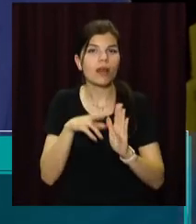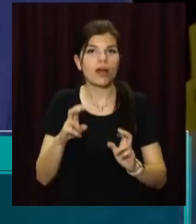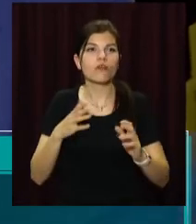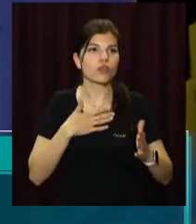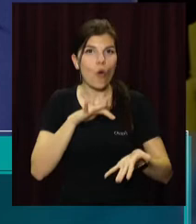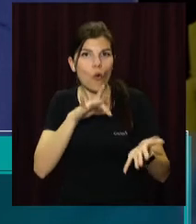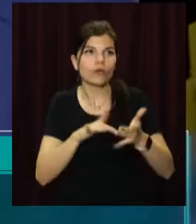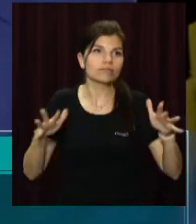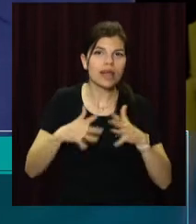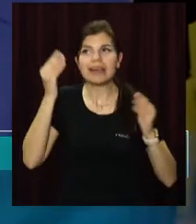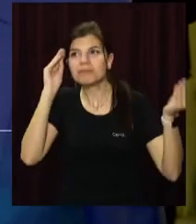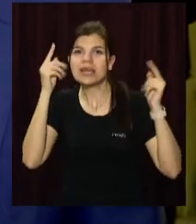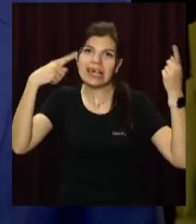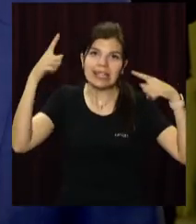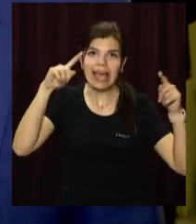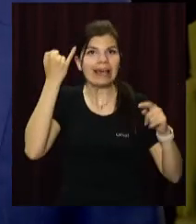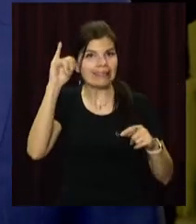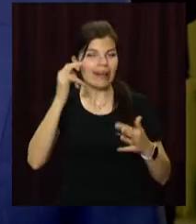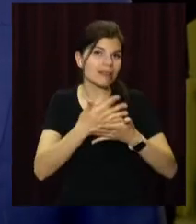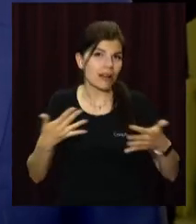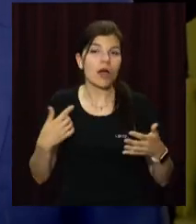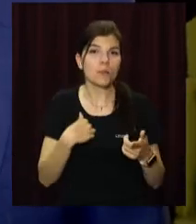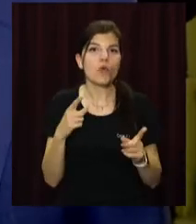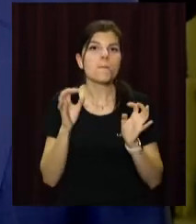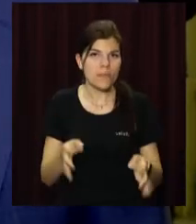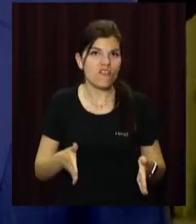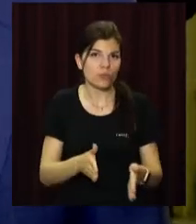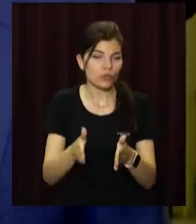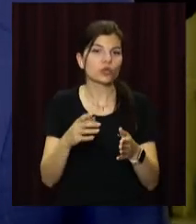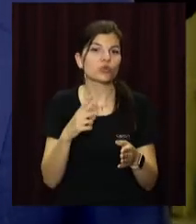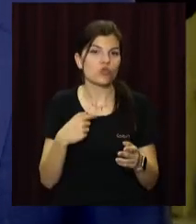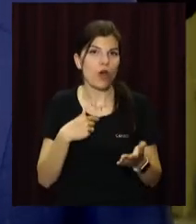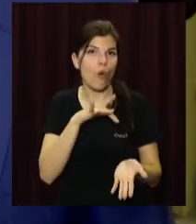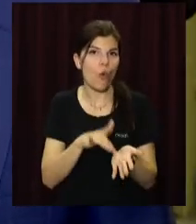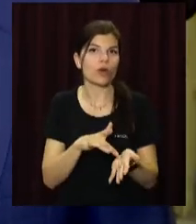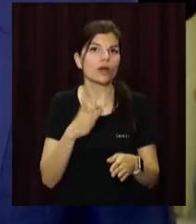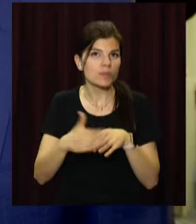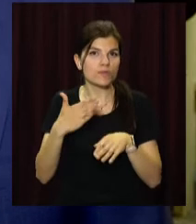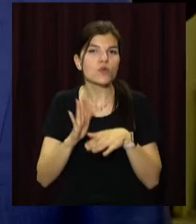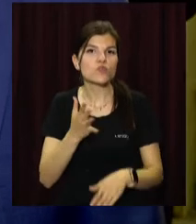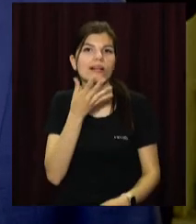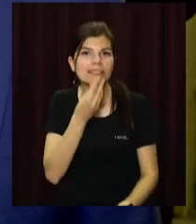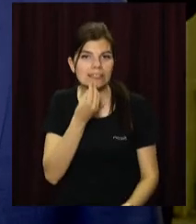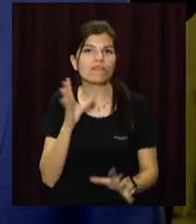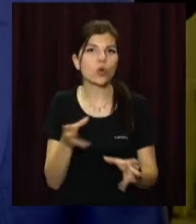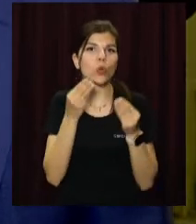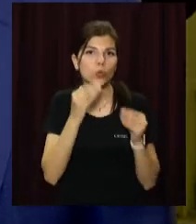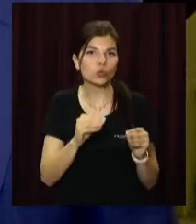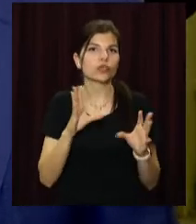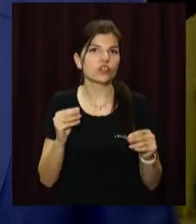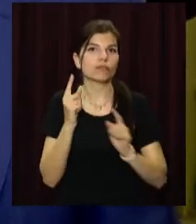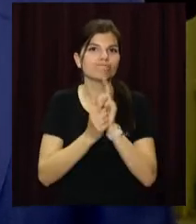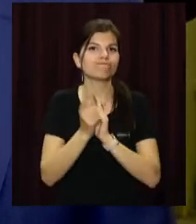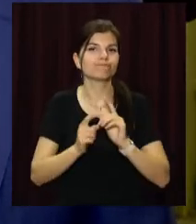благоустройстві нашого міста. Це говорить про те, що ми на правильному путі, що з кожним роком наш міст становиться все красивіше, все краще, все